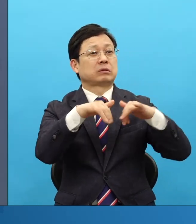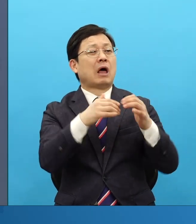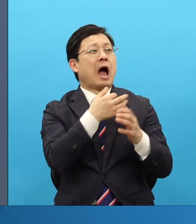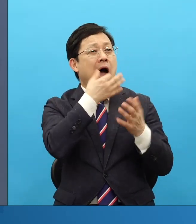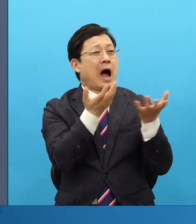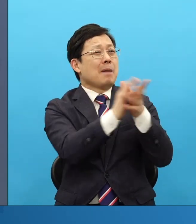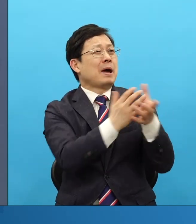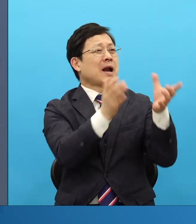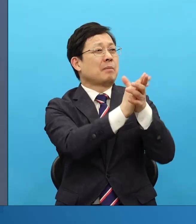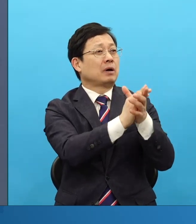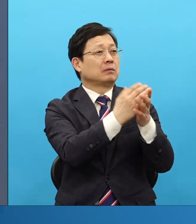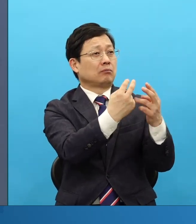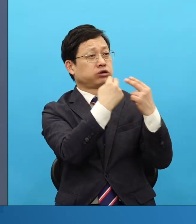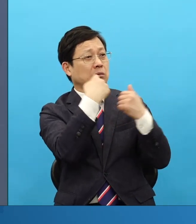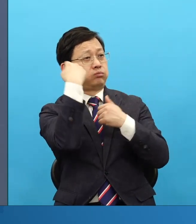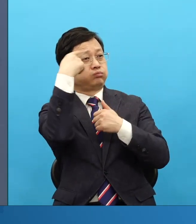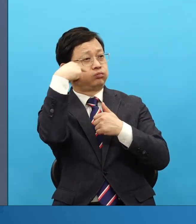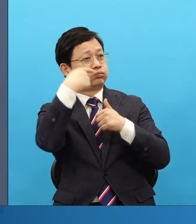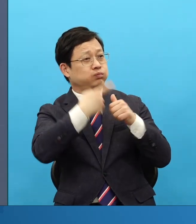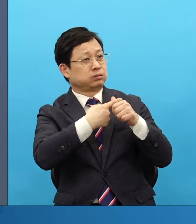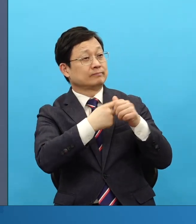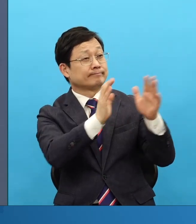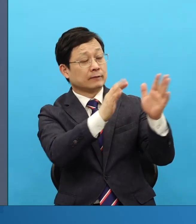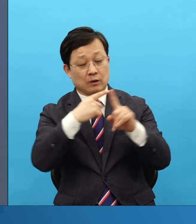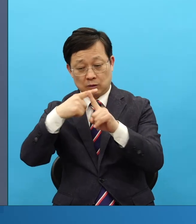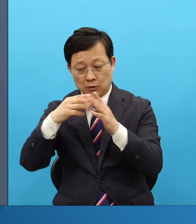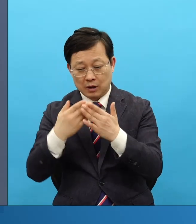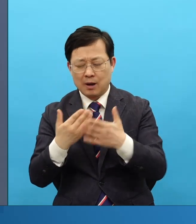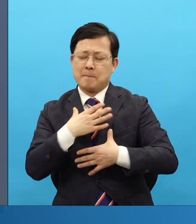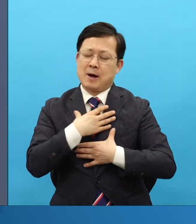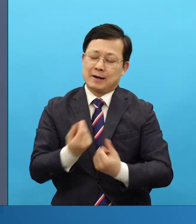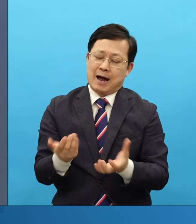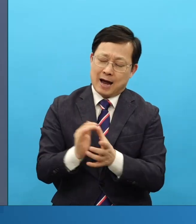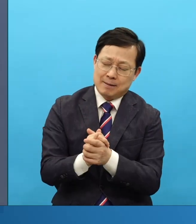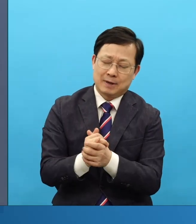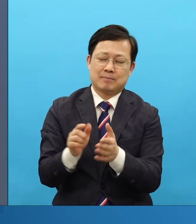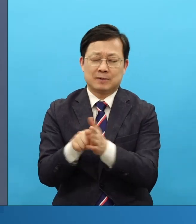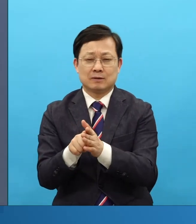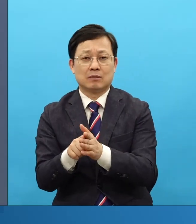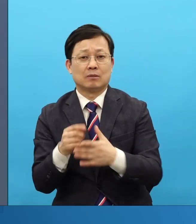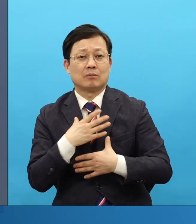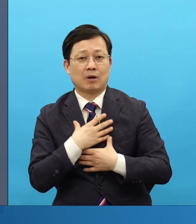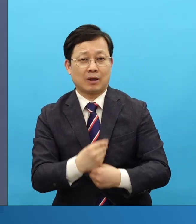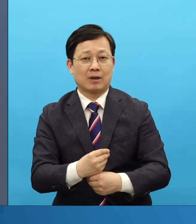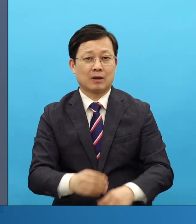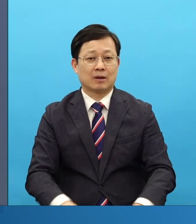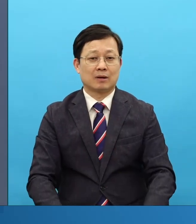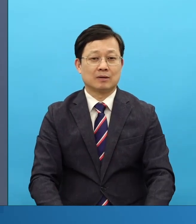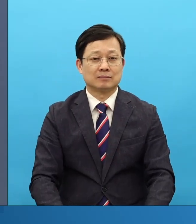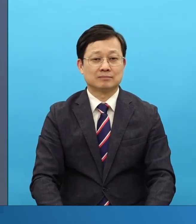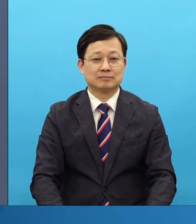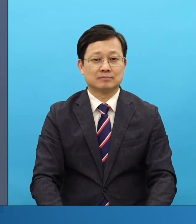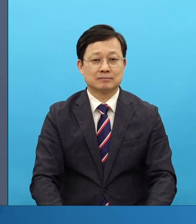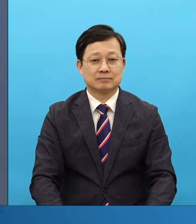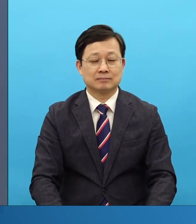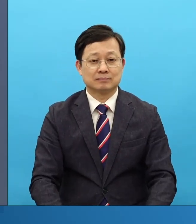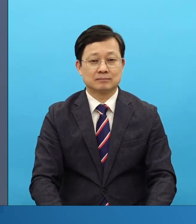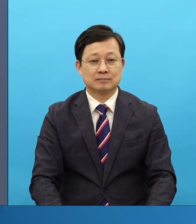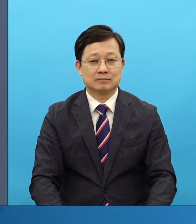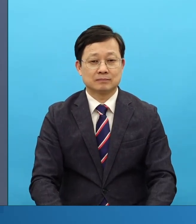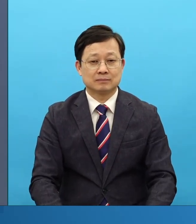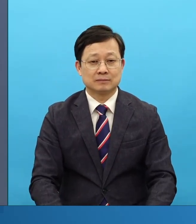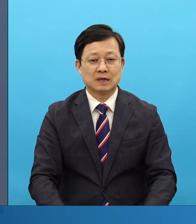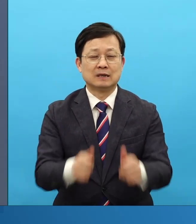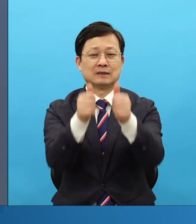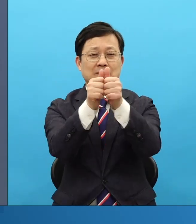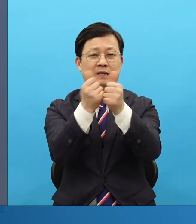out amen in the middle of the 아멘을 street, people are 많이 going to look at 해야 you like 돼요. crazy. You have to say 어쩌다 amen here in the 나오니까 church. 닫으세요. And then you come to church, people are just covering their 특히 mouths. 남자들 그래 오래 못 살아.